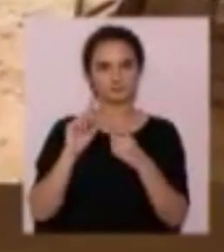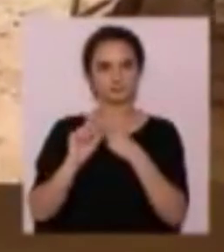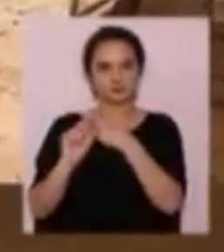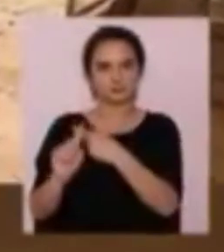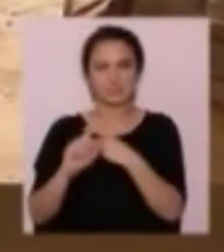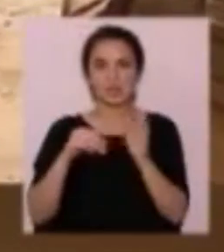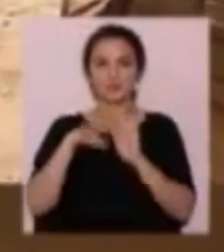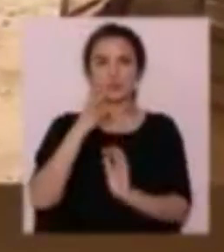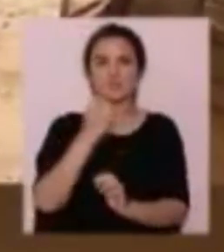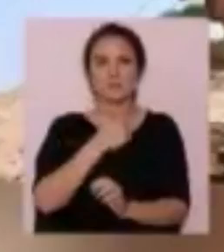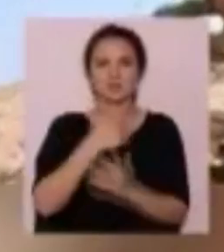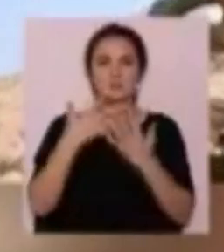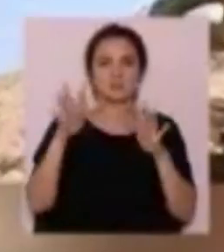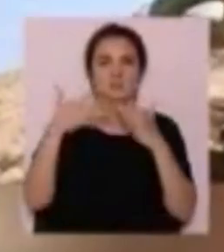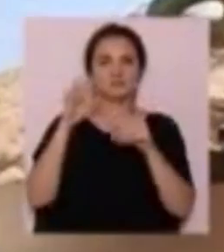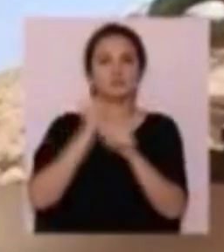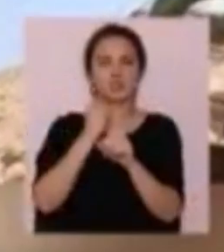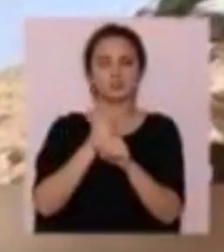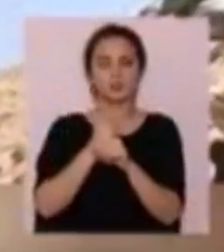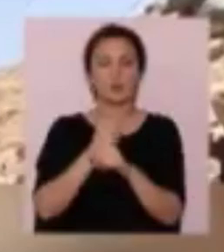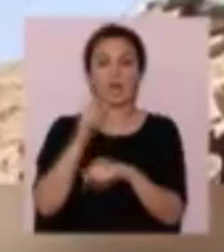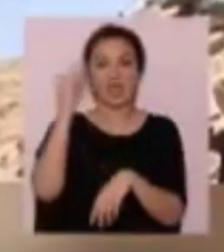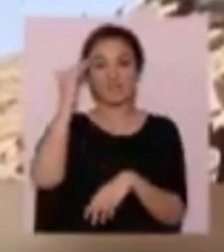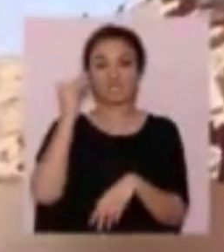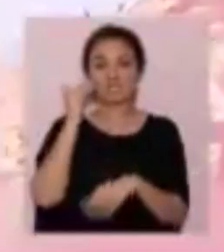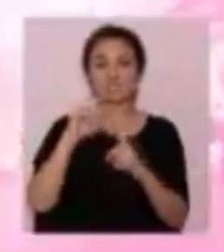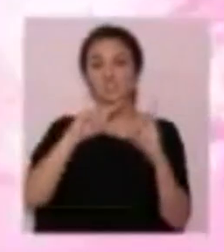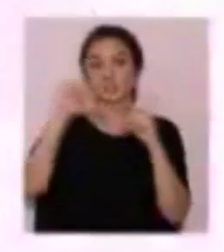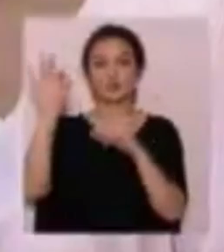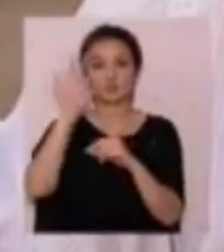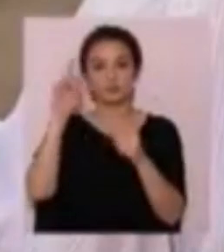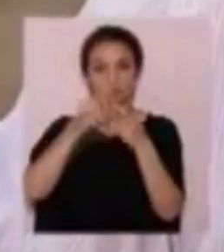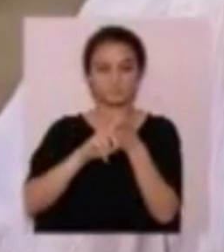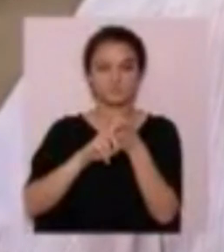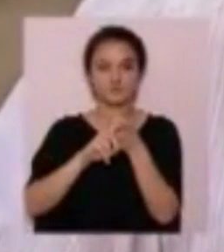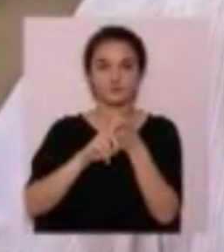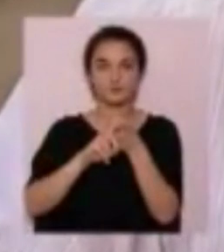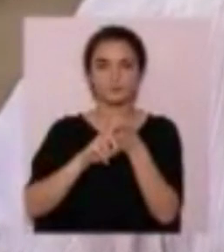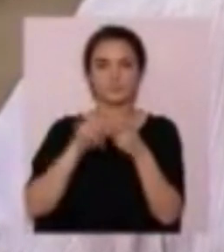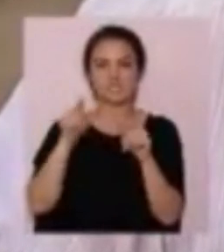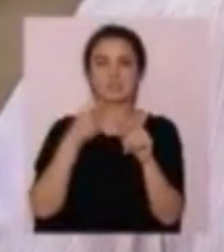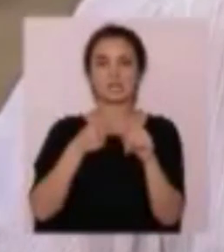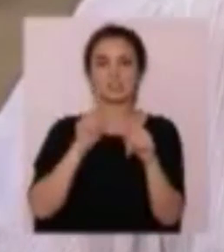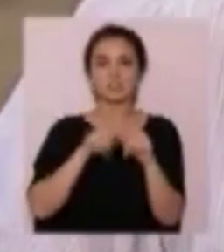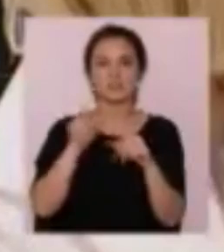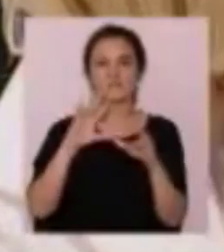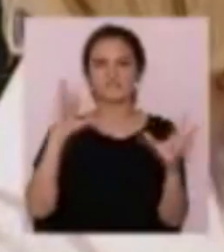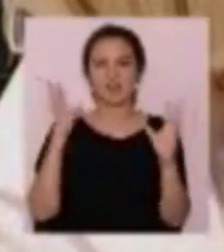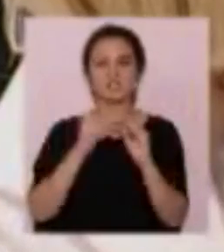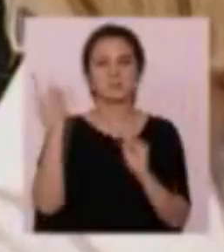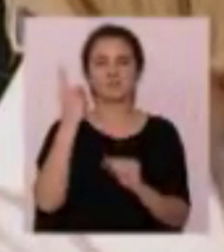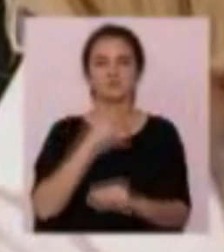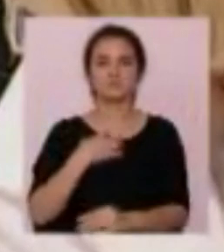გინდა რომ უფრო მეტი და მეტი გააკეთო და რაც ავღანეთში წასვლას ეხება, ეს ყველაზე